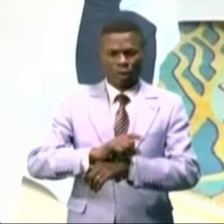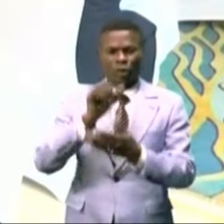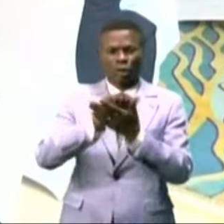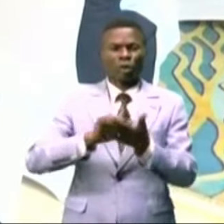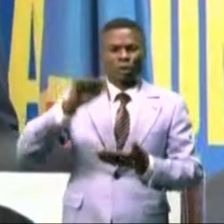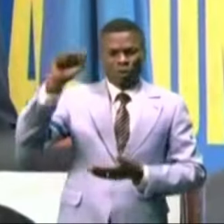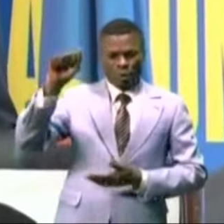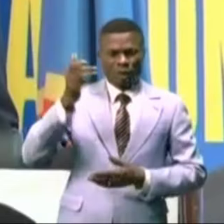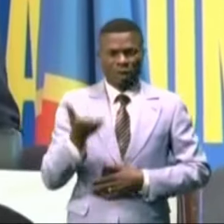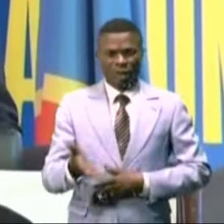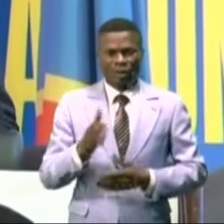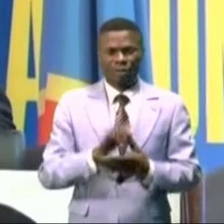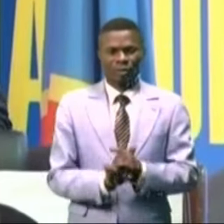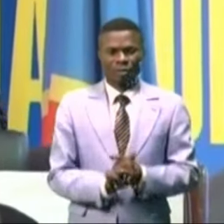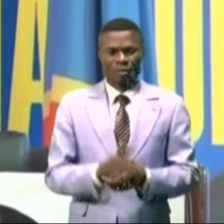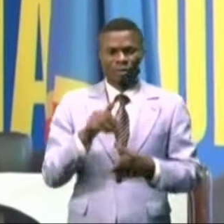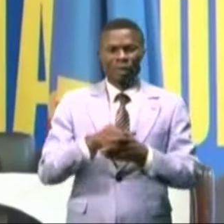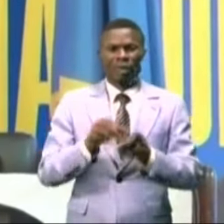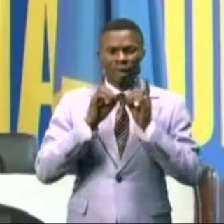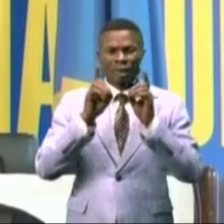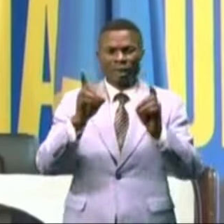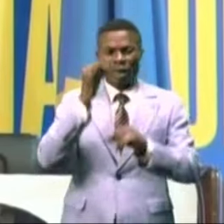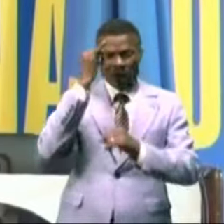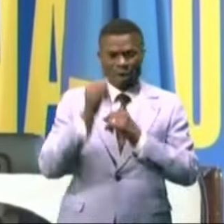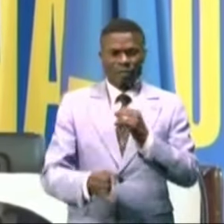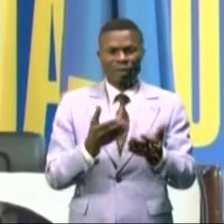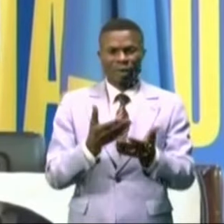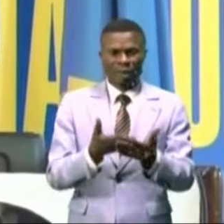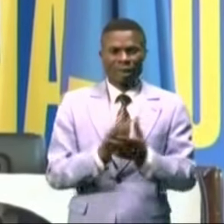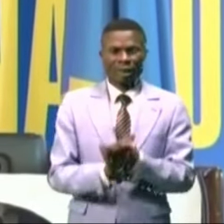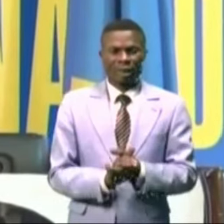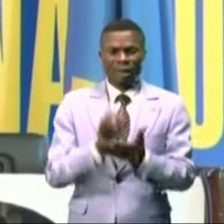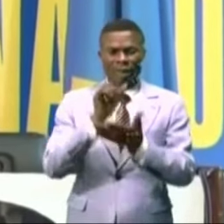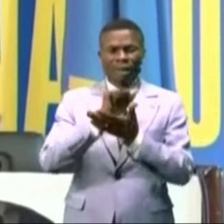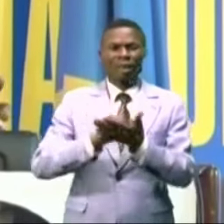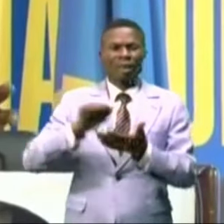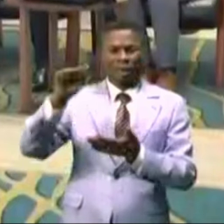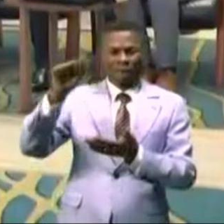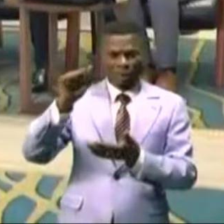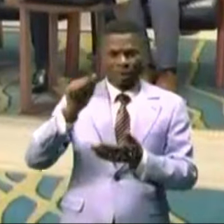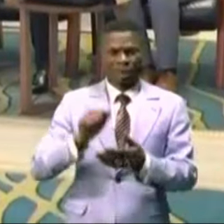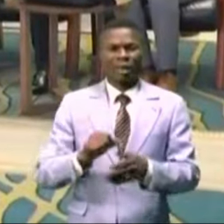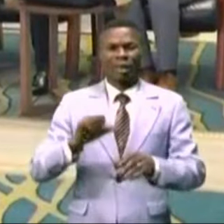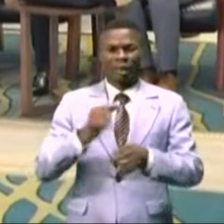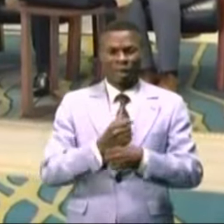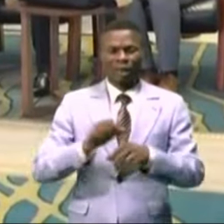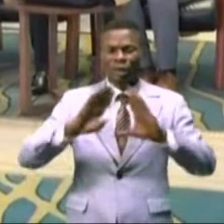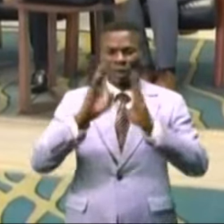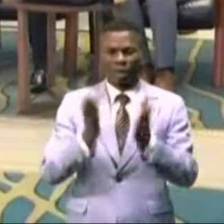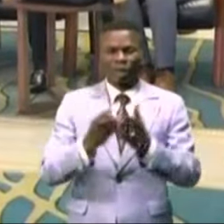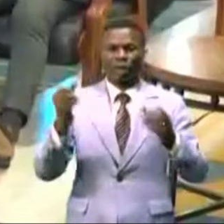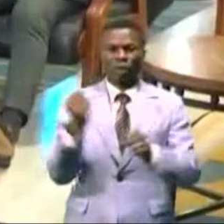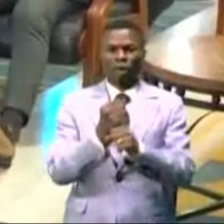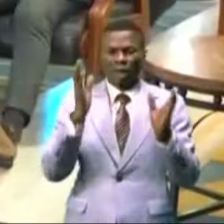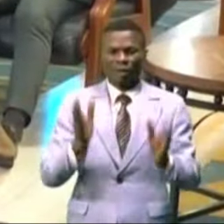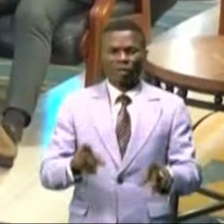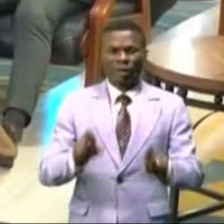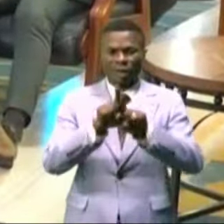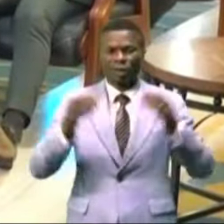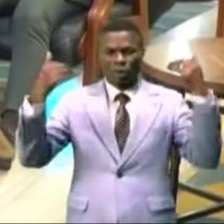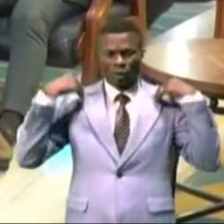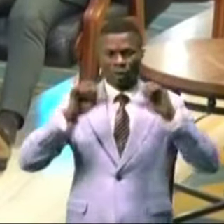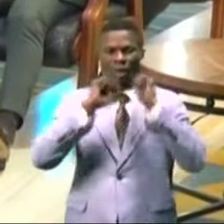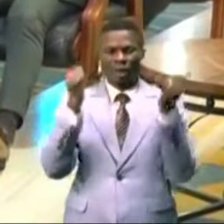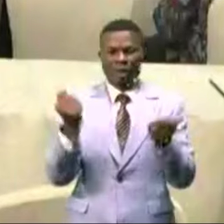séminaire. Dans son discours de clôture du séminaire d'imprégnation à l'intention des agents et cadres de l'agence